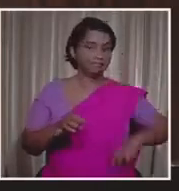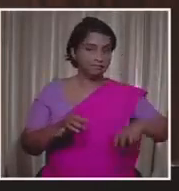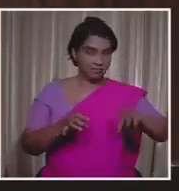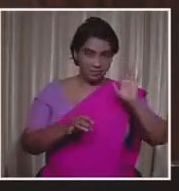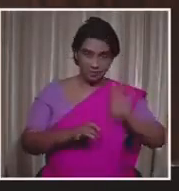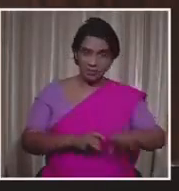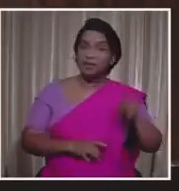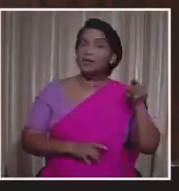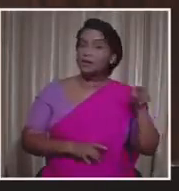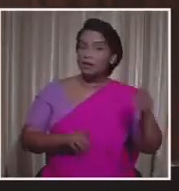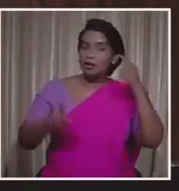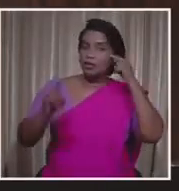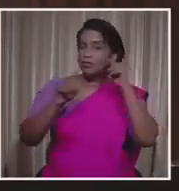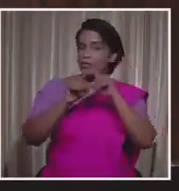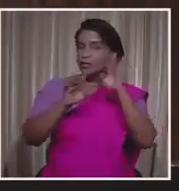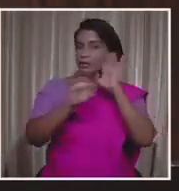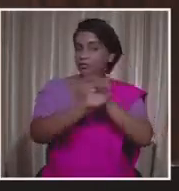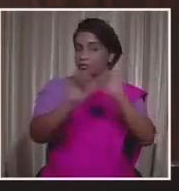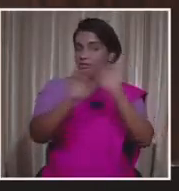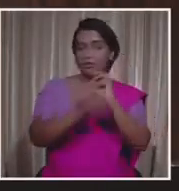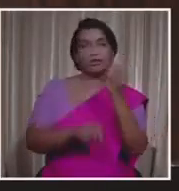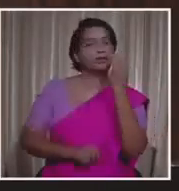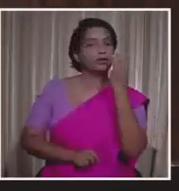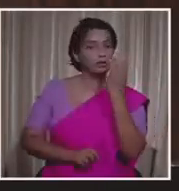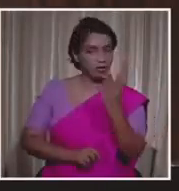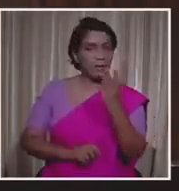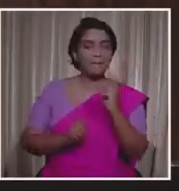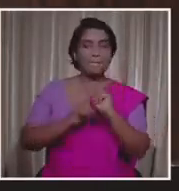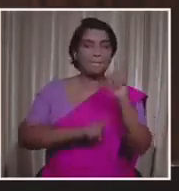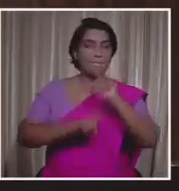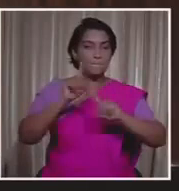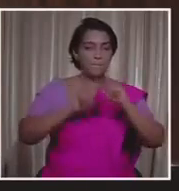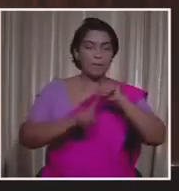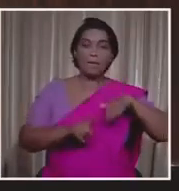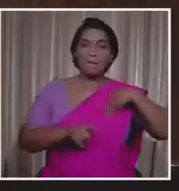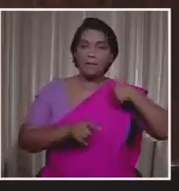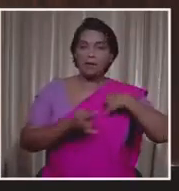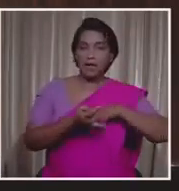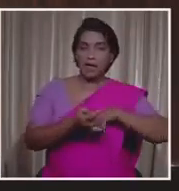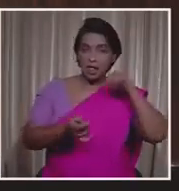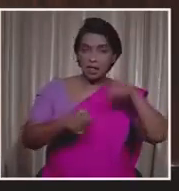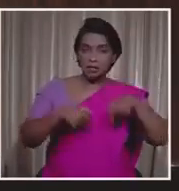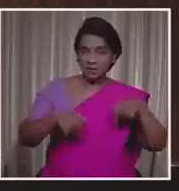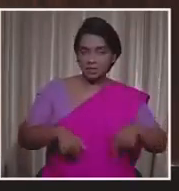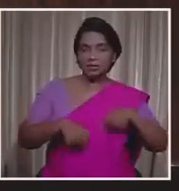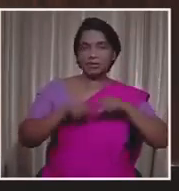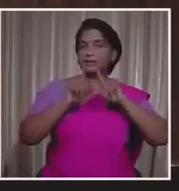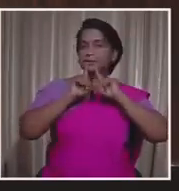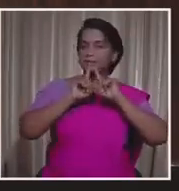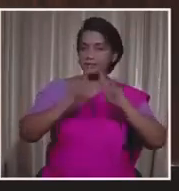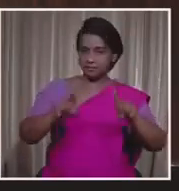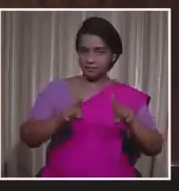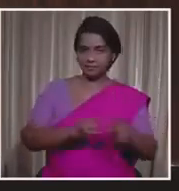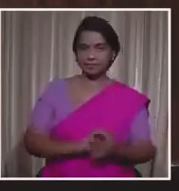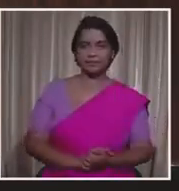බැවින් ඒ පිළිබඳ නිවේදන තුනක් පාර්ලිමේන්තුවේ මහල ඒකමය විසින් දැන් මේ සභාවට ඉදිරිපත් කරනු ලැබේ.